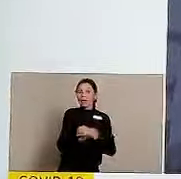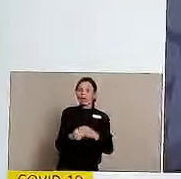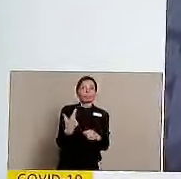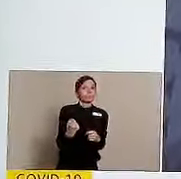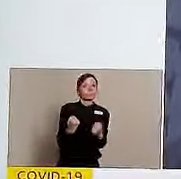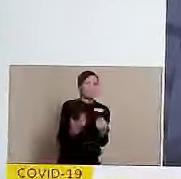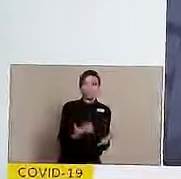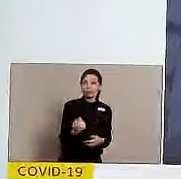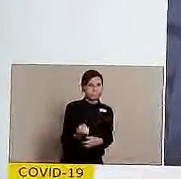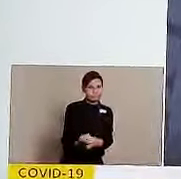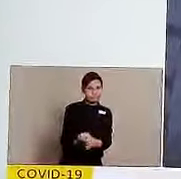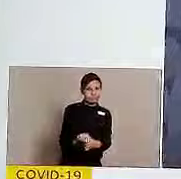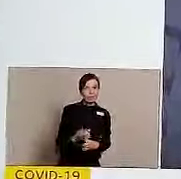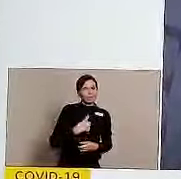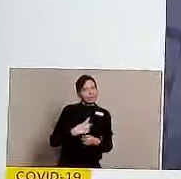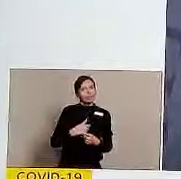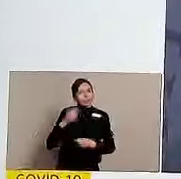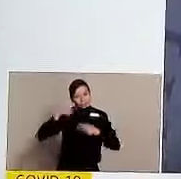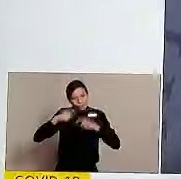عيد ميلادها 80